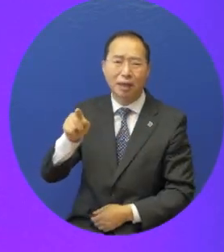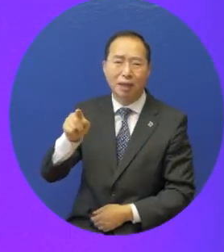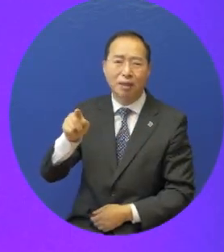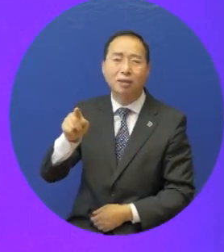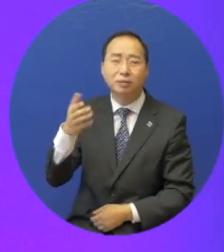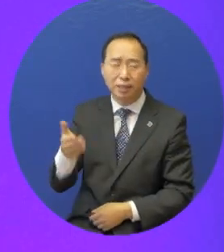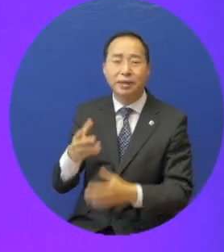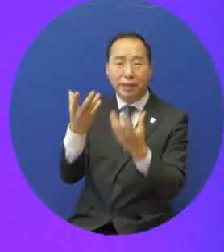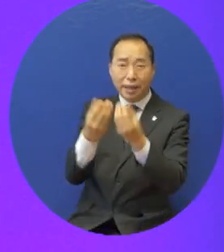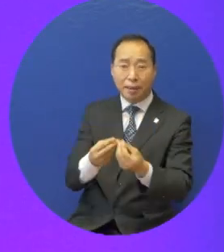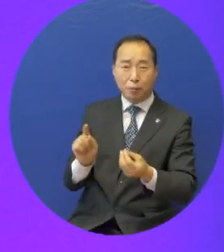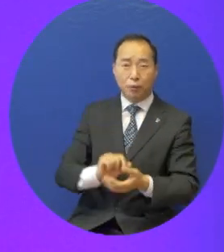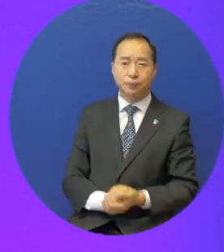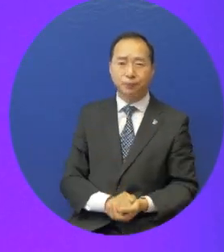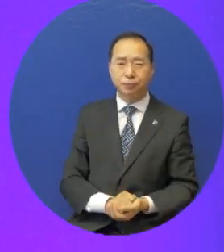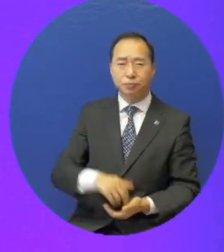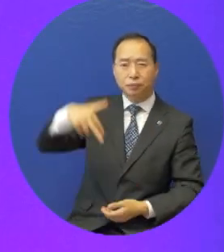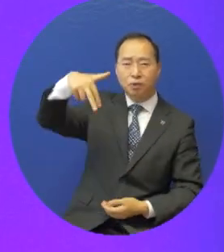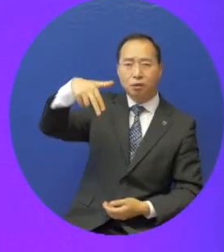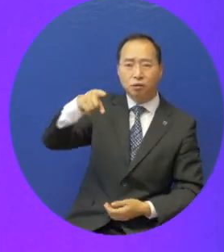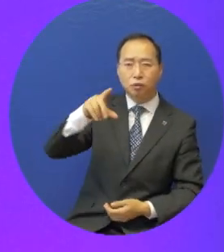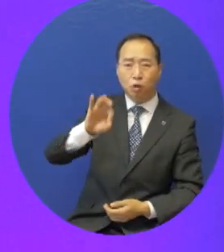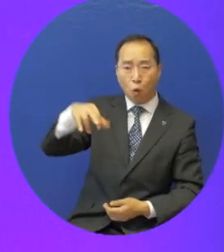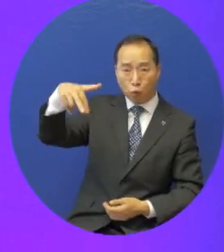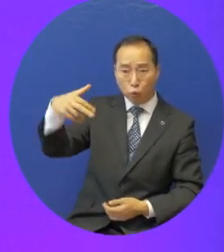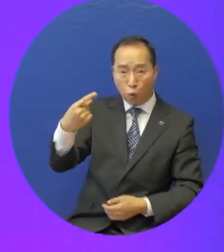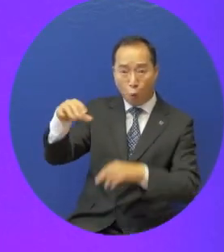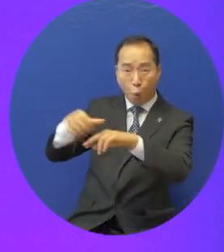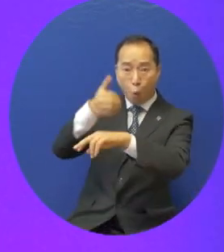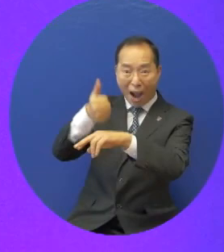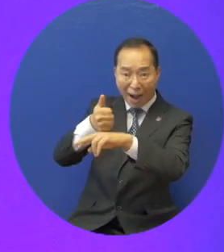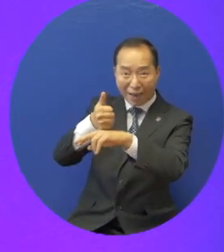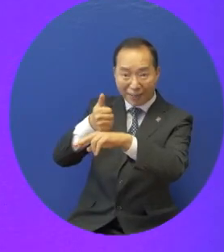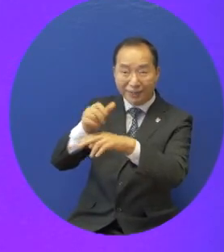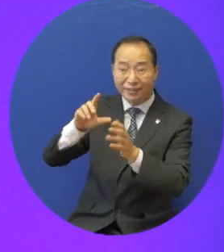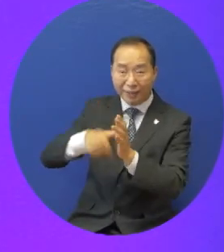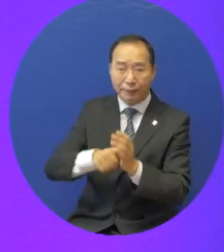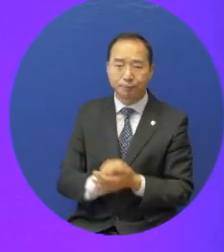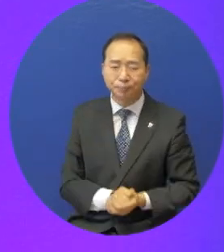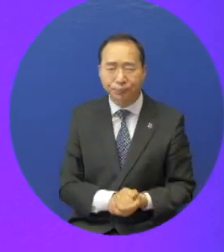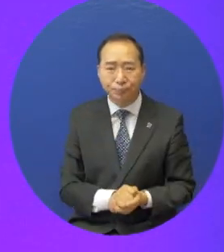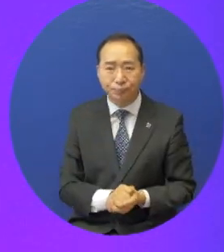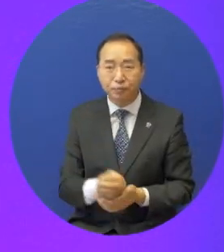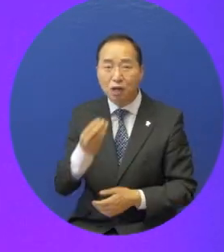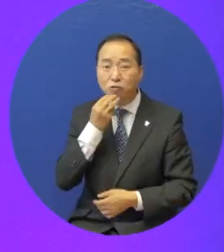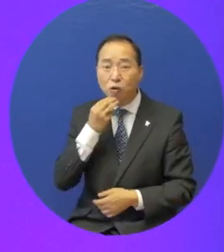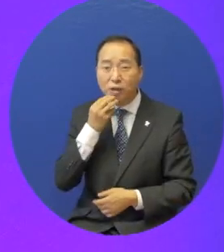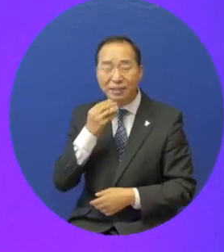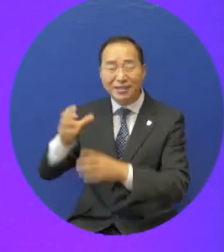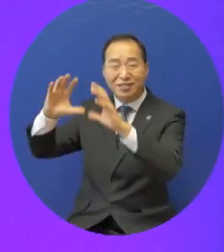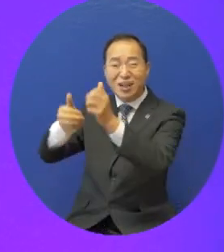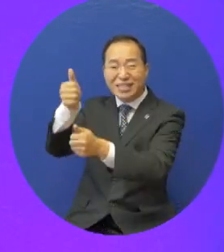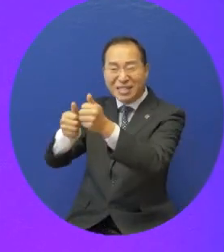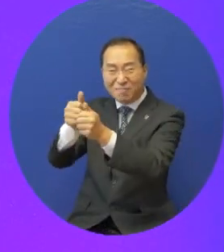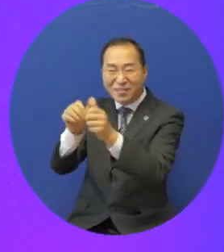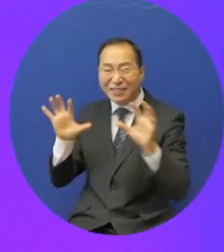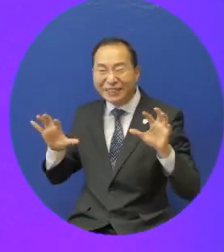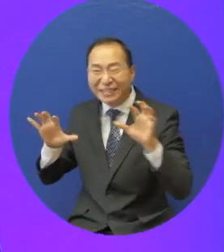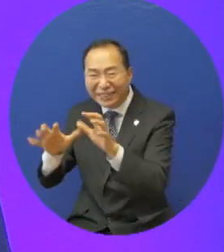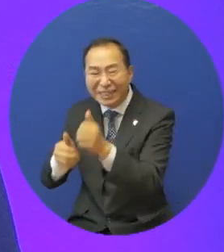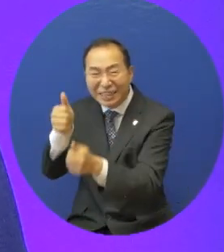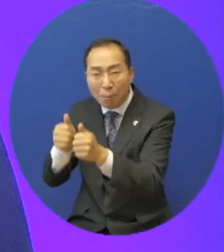싶은데요. 실예로 그 정조 24년에 서울에서 이틀 동안 과거에 응시한 분이